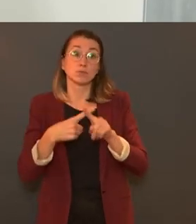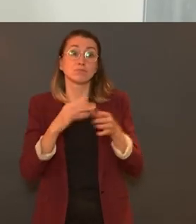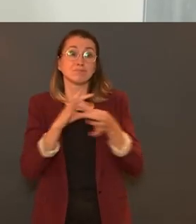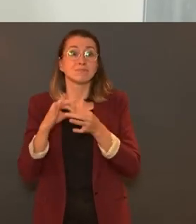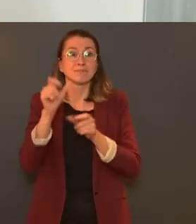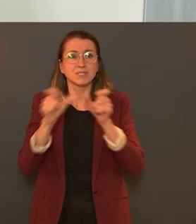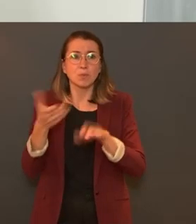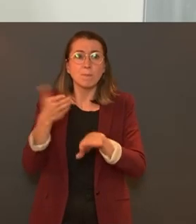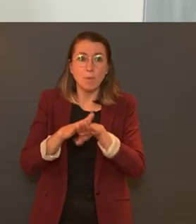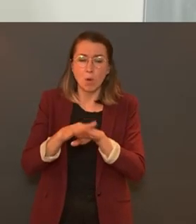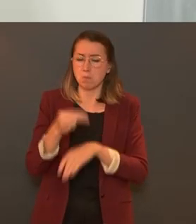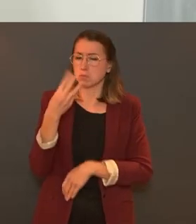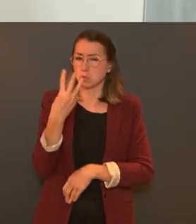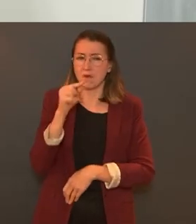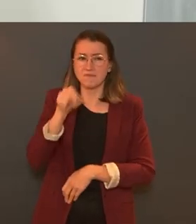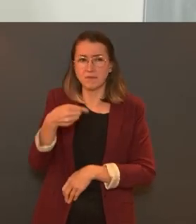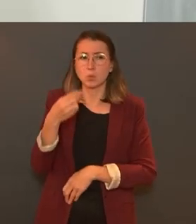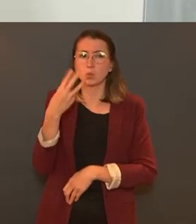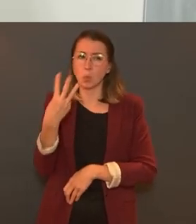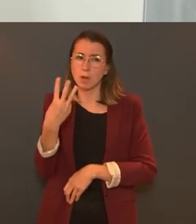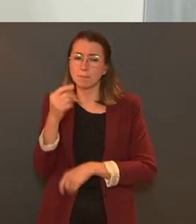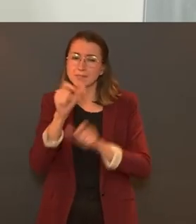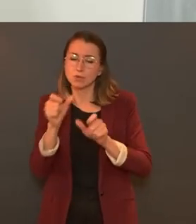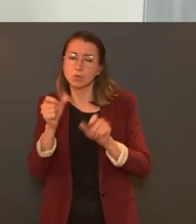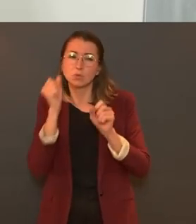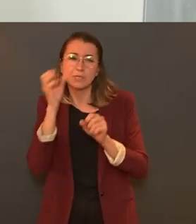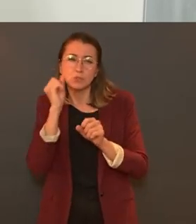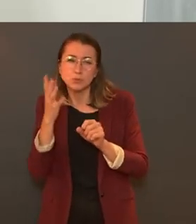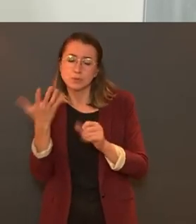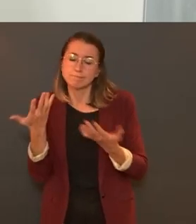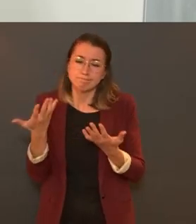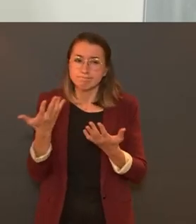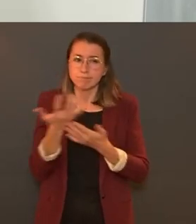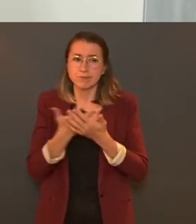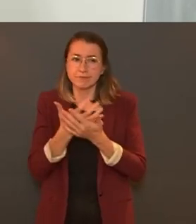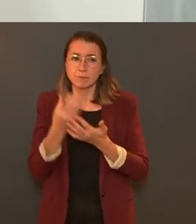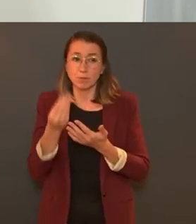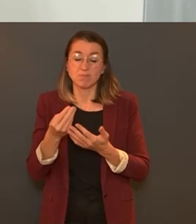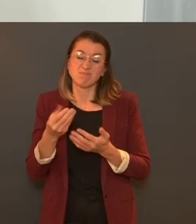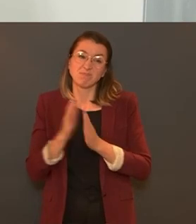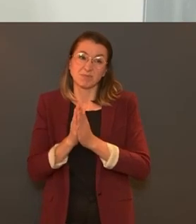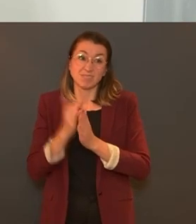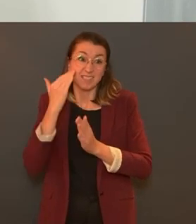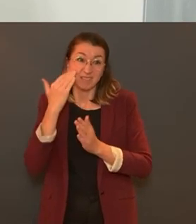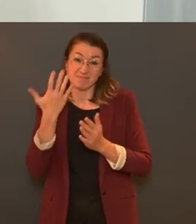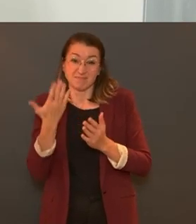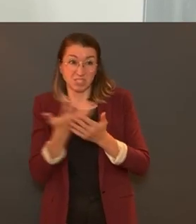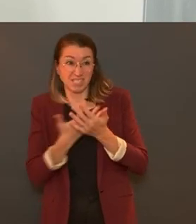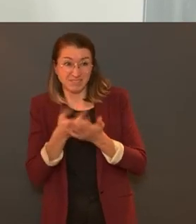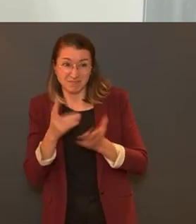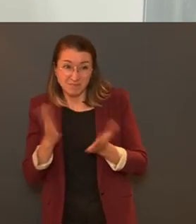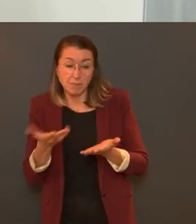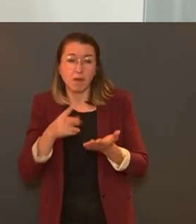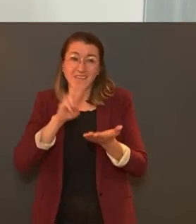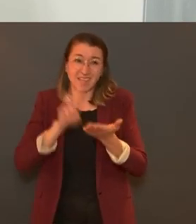toujours difficile de parler des décès comme si c'était de simples chiffres. Il y a toujours derrière des personnes et des